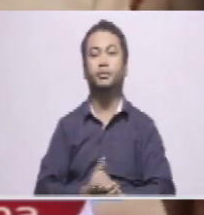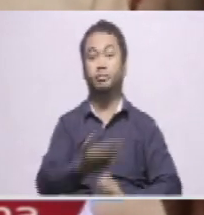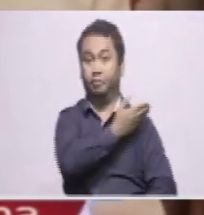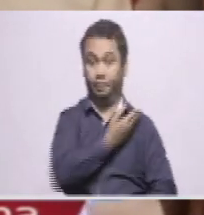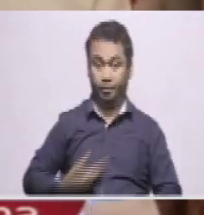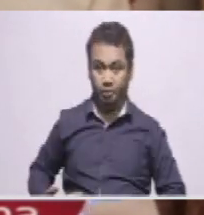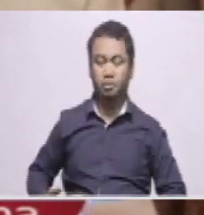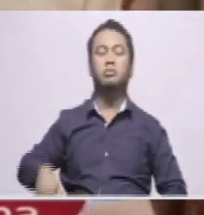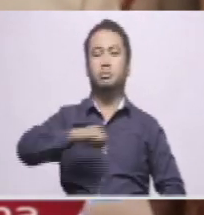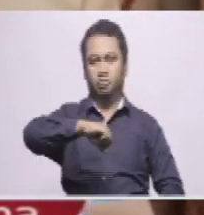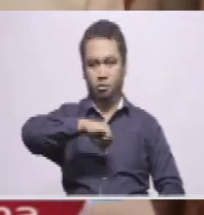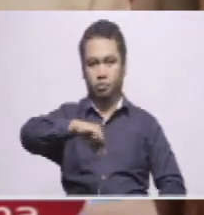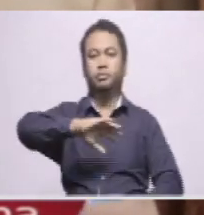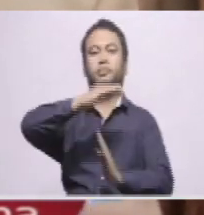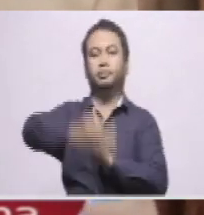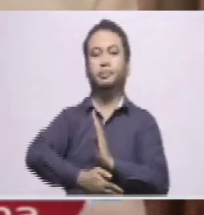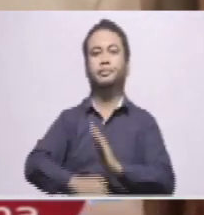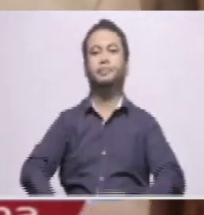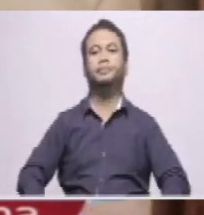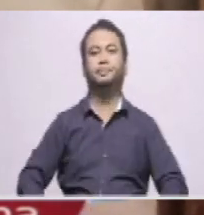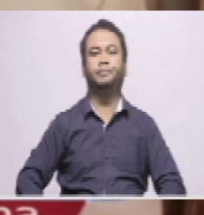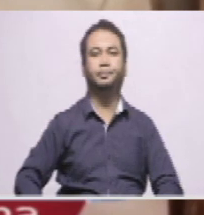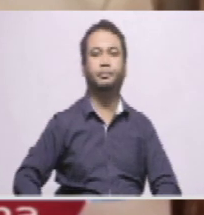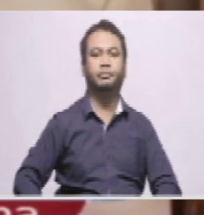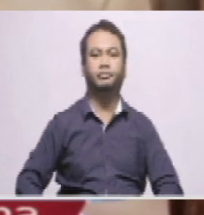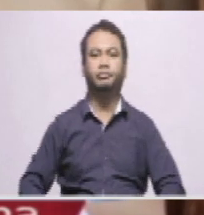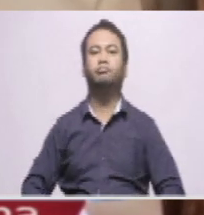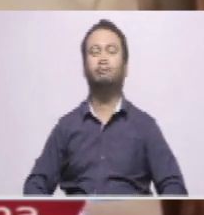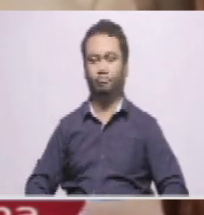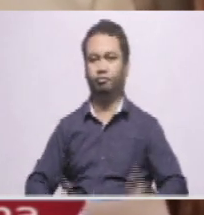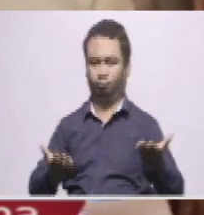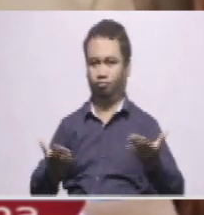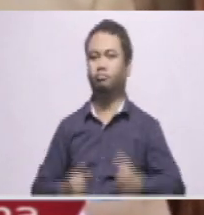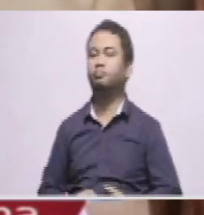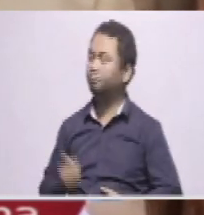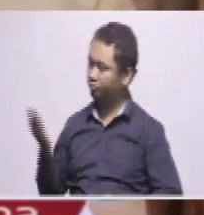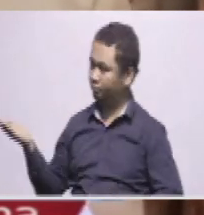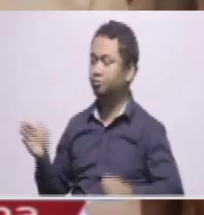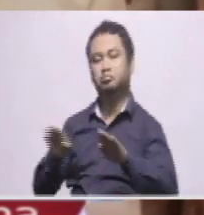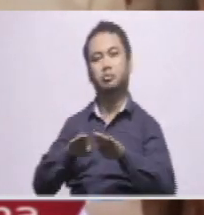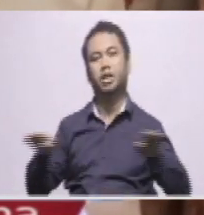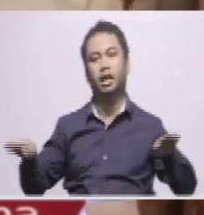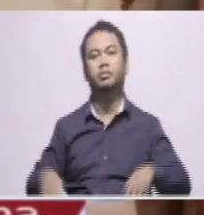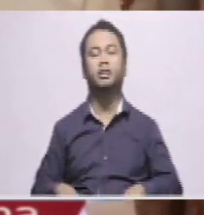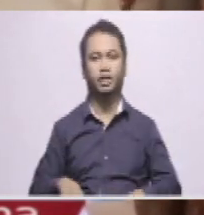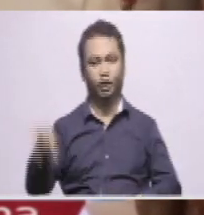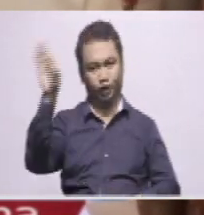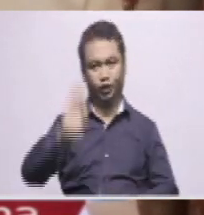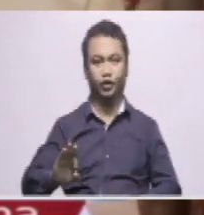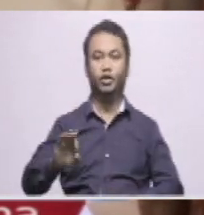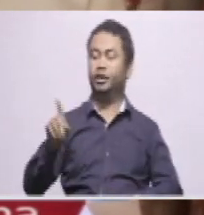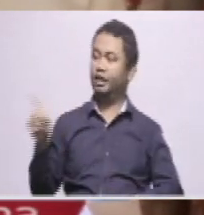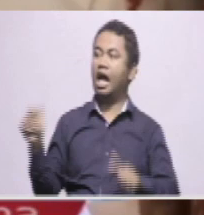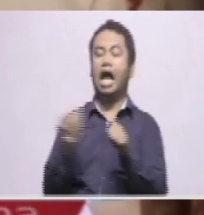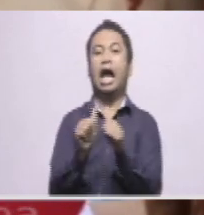daholo ary izay ny mahitantsika ny mpitandro filaminana tsy lavitra ny vorom-pifidiana satria isorona